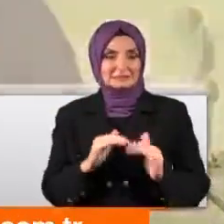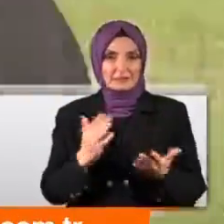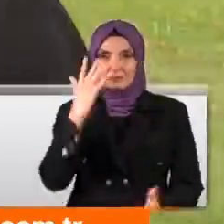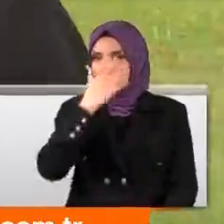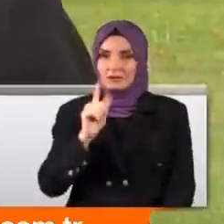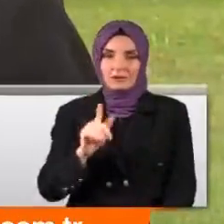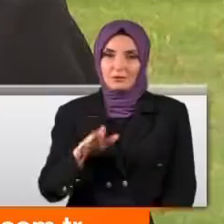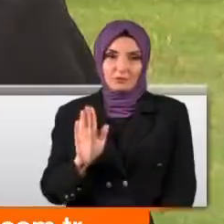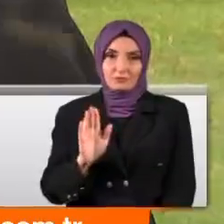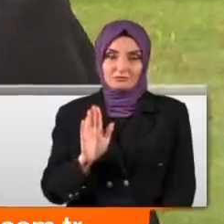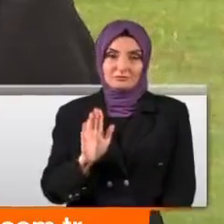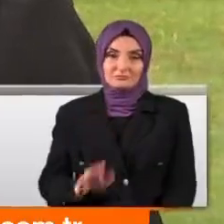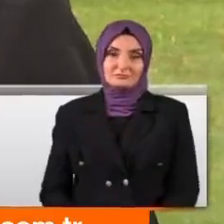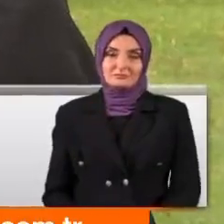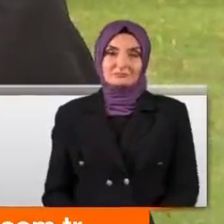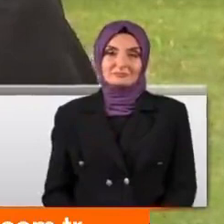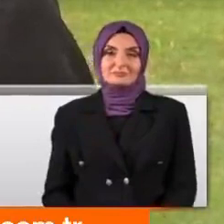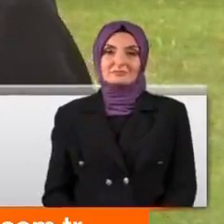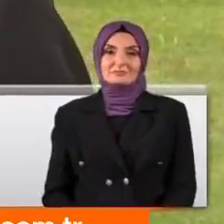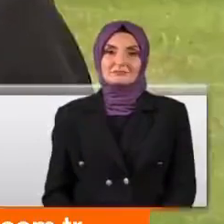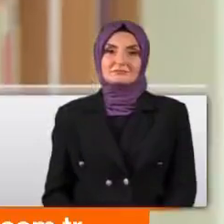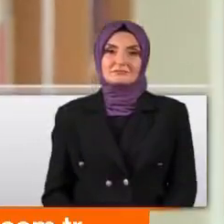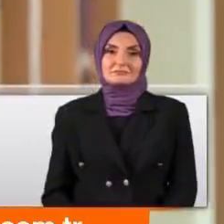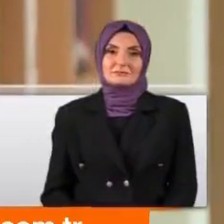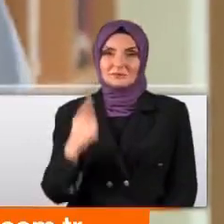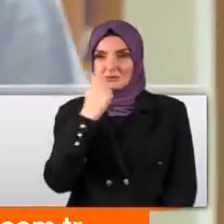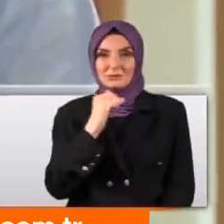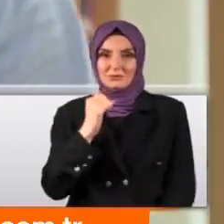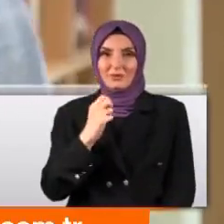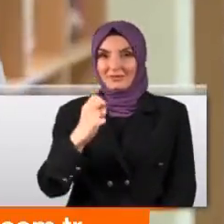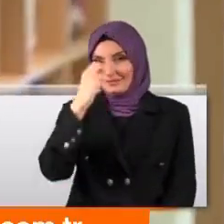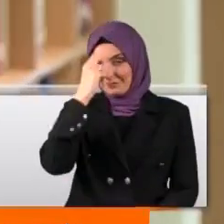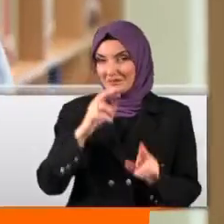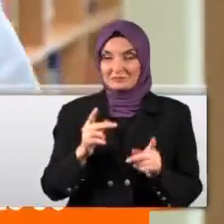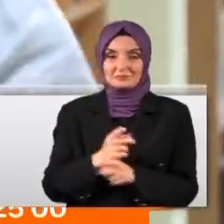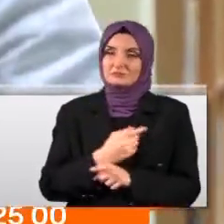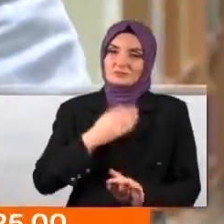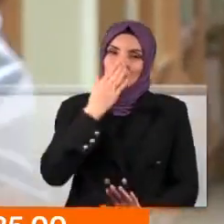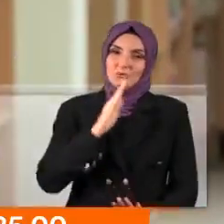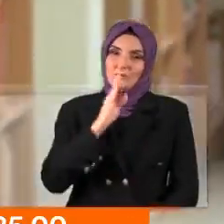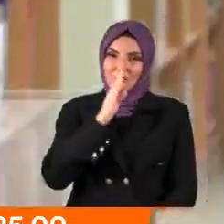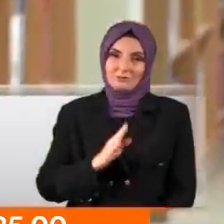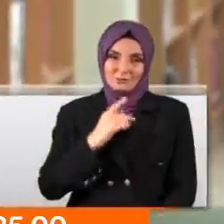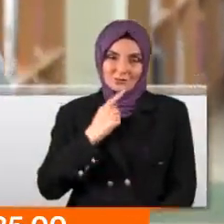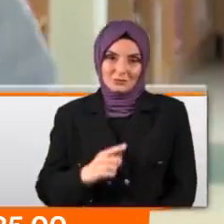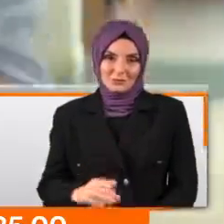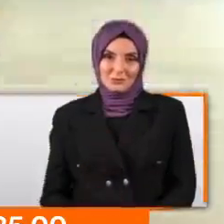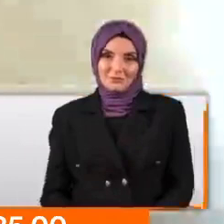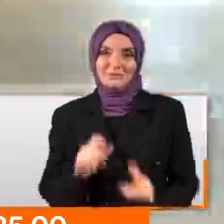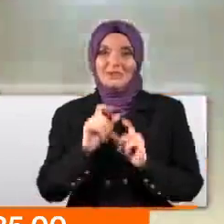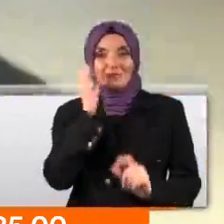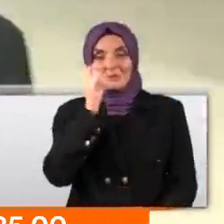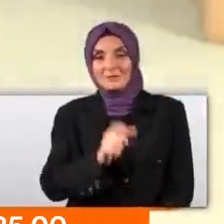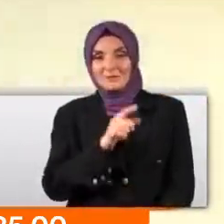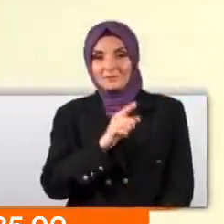olmasa alınlarına bir damga yapışmaz. 80 yaşındaki Şevki dedenin okuma hırsı, okuma azmi